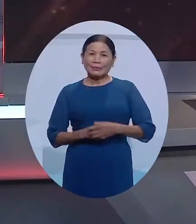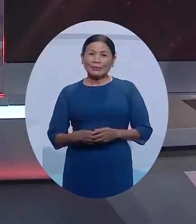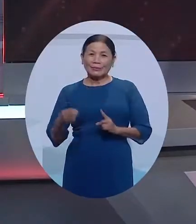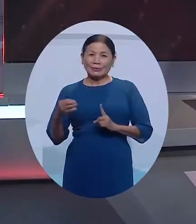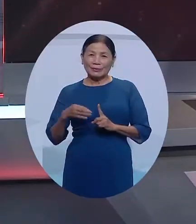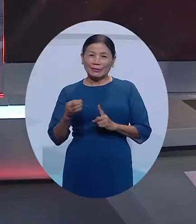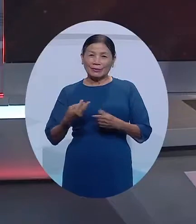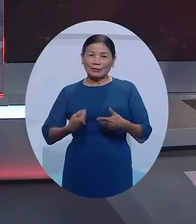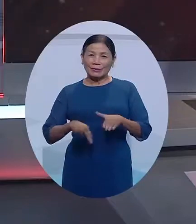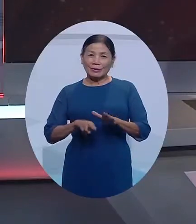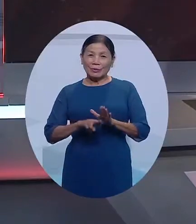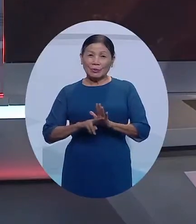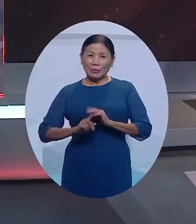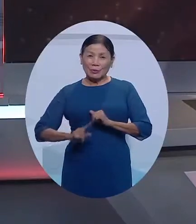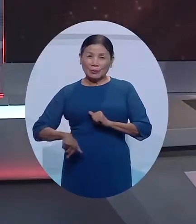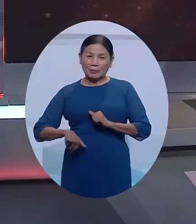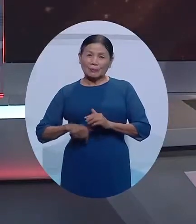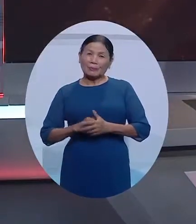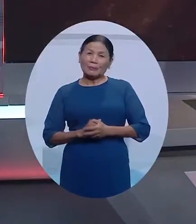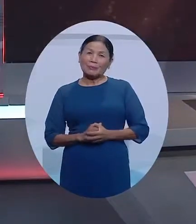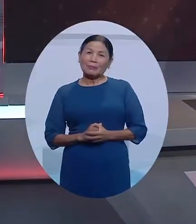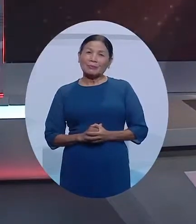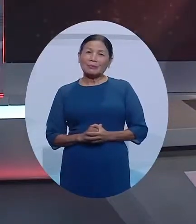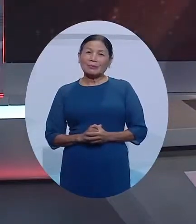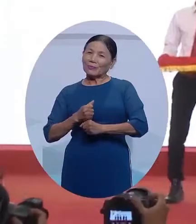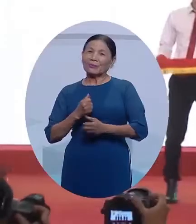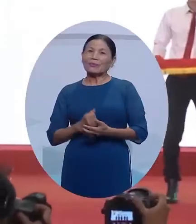Bản tin hôm nay sẽ có một số nội dung đáng chú ý sau đây.